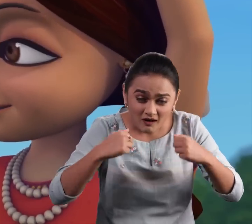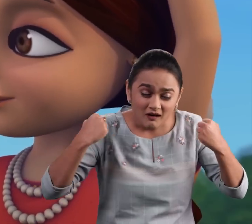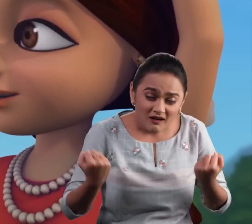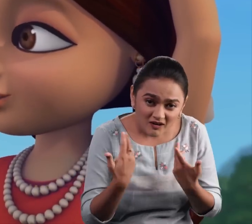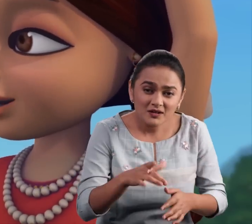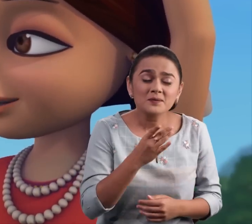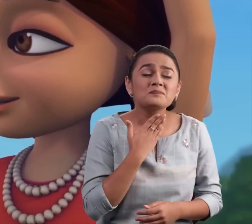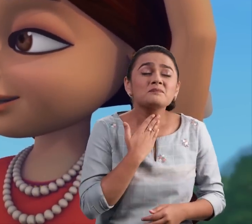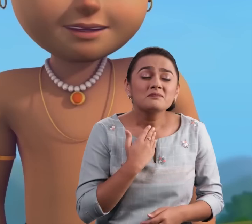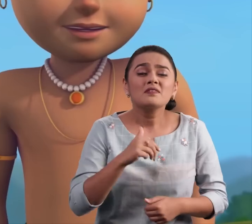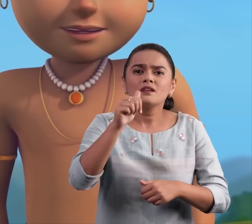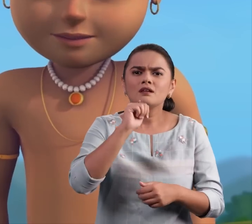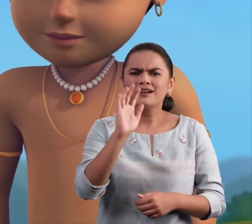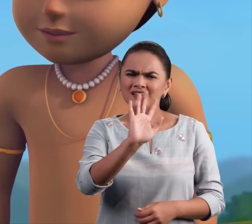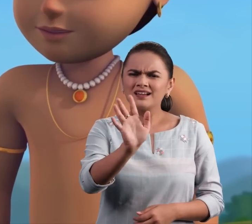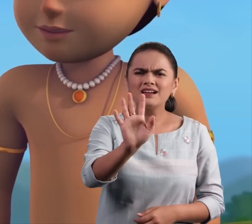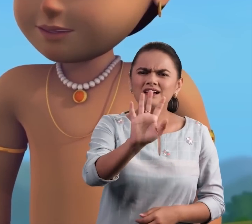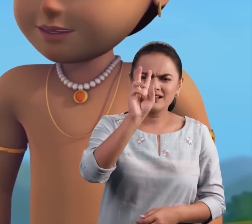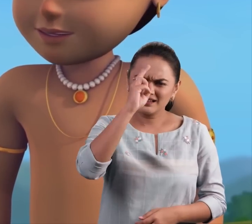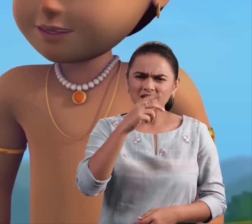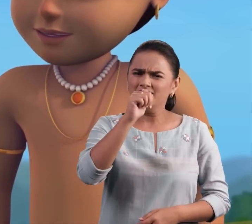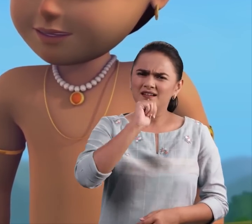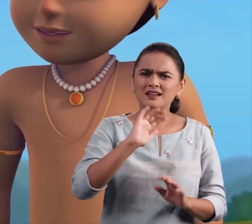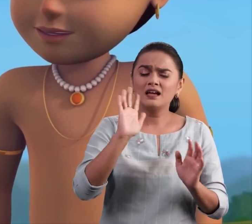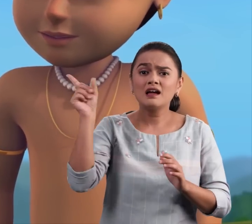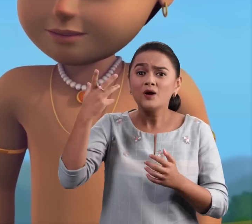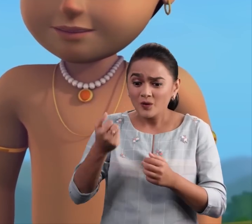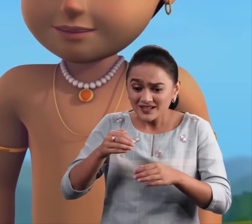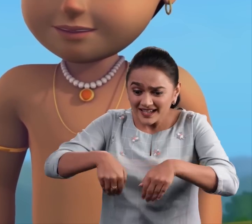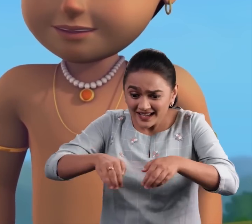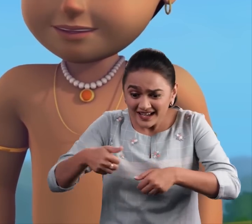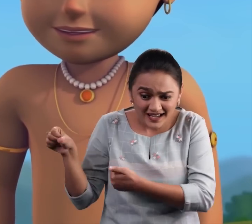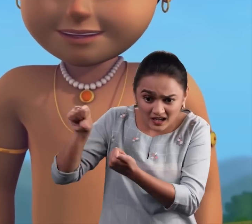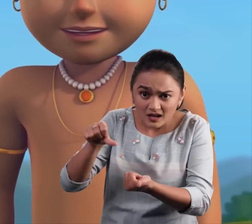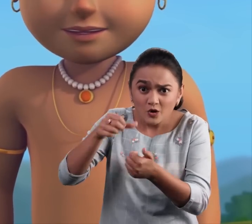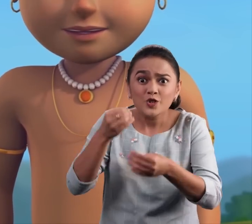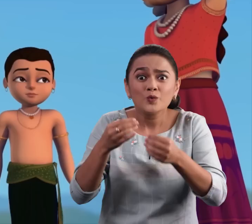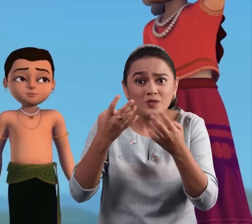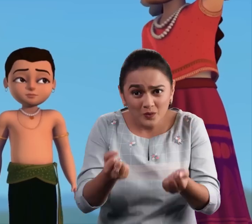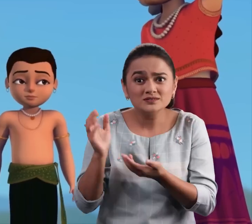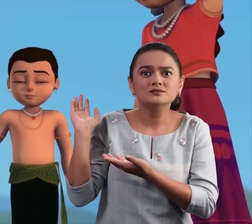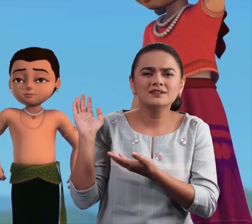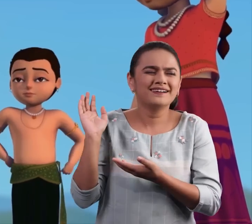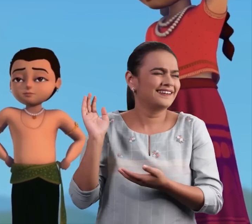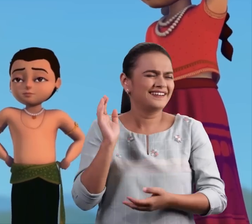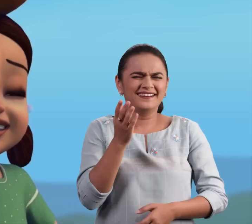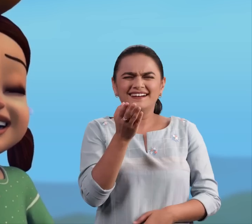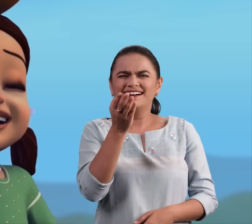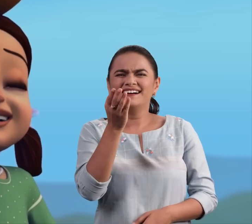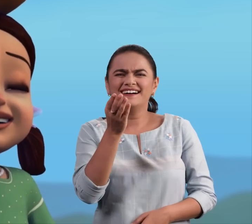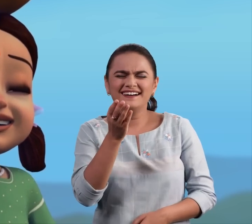इन्हें प्यास लगाई होगी। नहीं, ऐसा नहीं है। दूध तो उसे अपना खेत सींचने के लिए चाहिए।